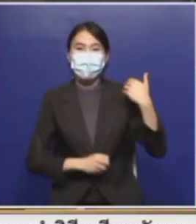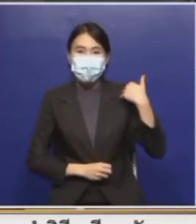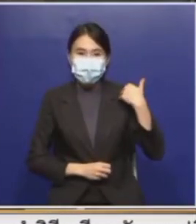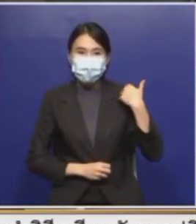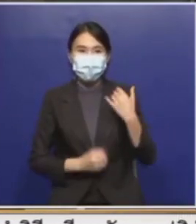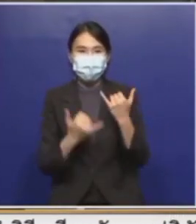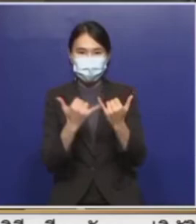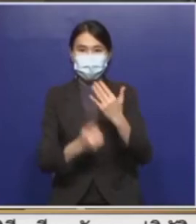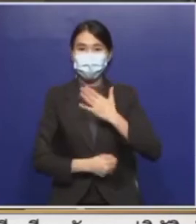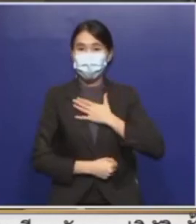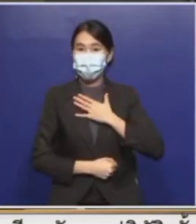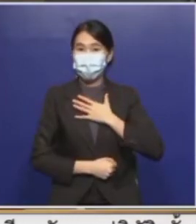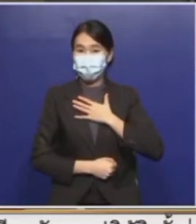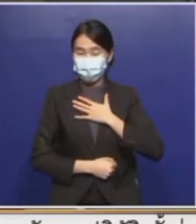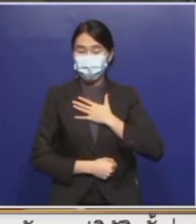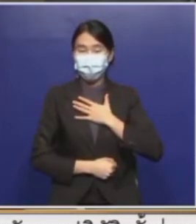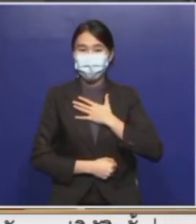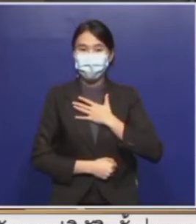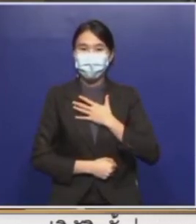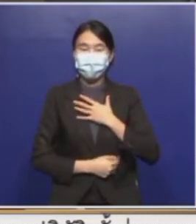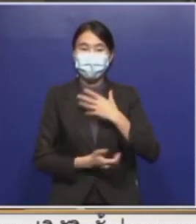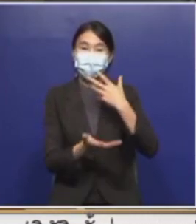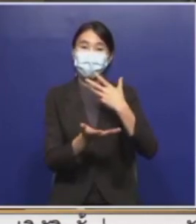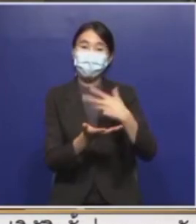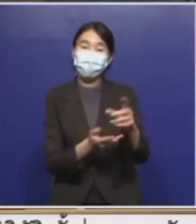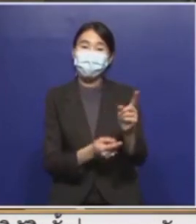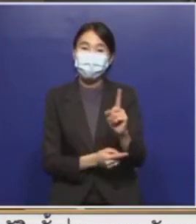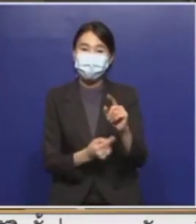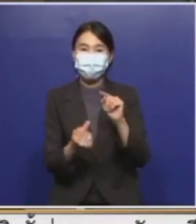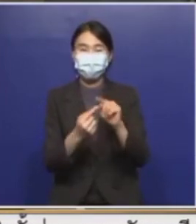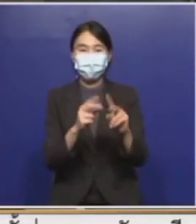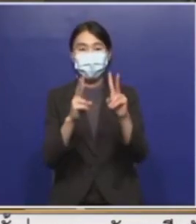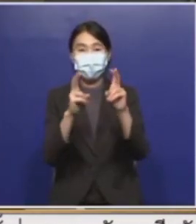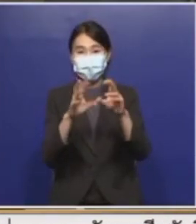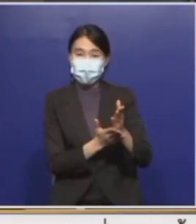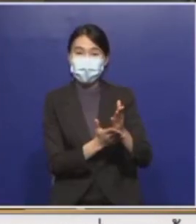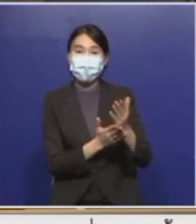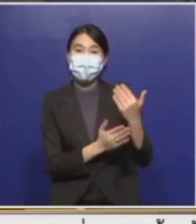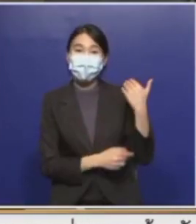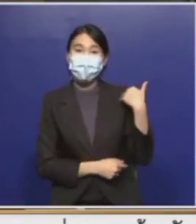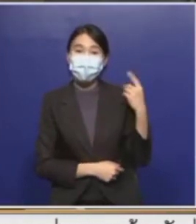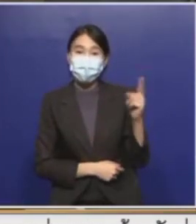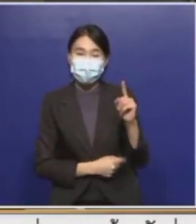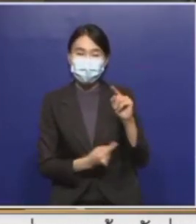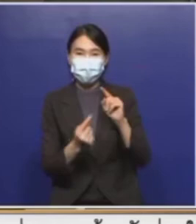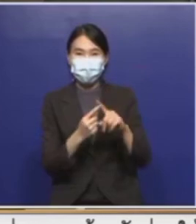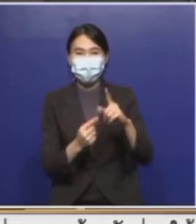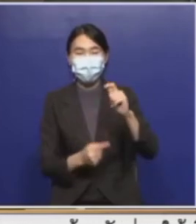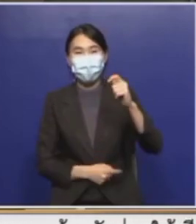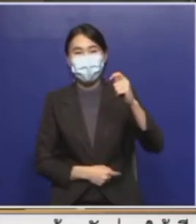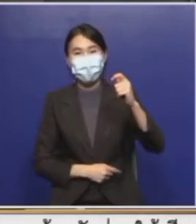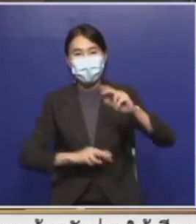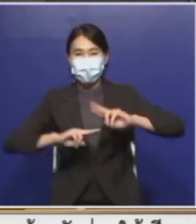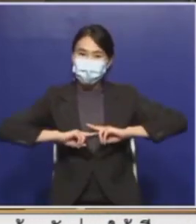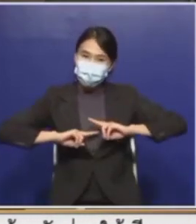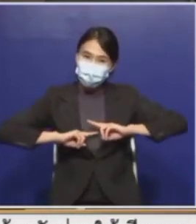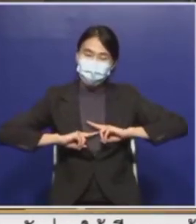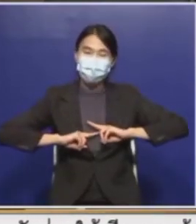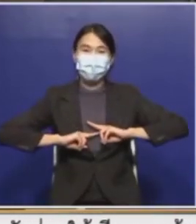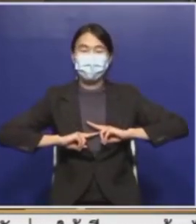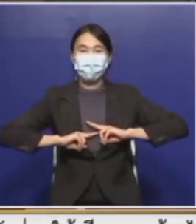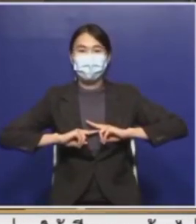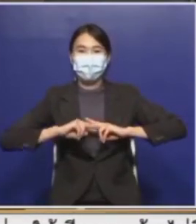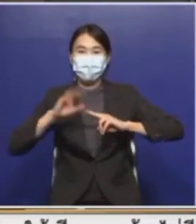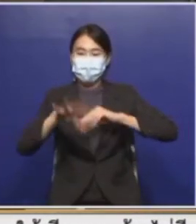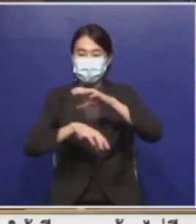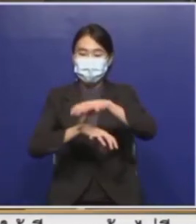สิ่ที่ผมอยากจะพูดถึงประเด็ปัญหาตรนี้นะครัองคกร psyche หรือสถานการศึกษ